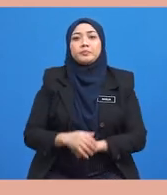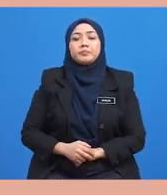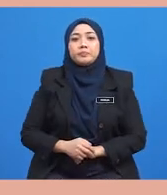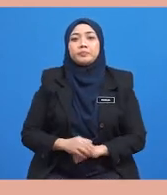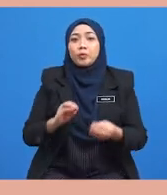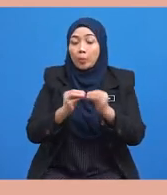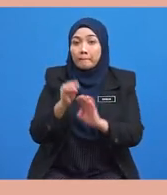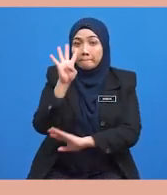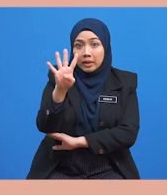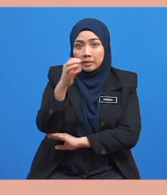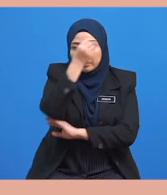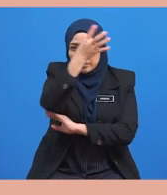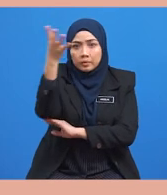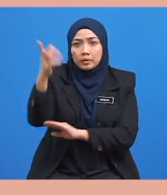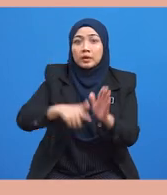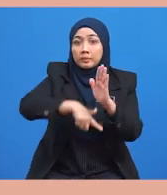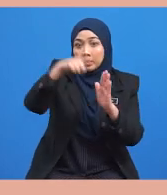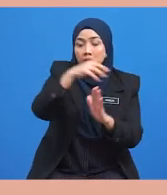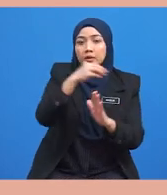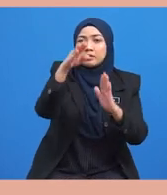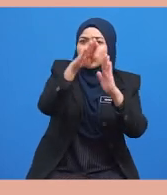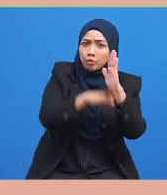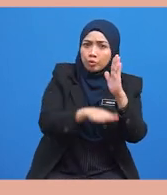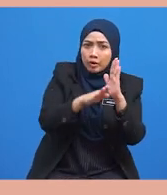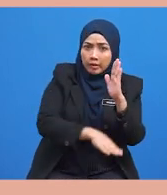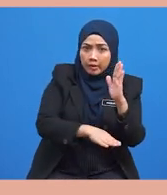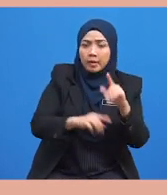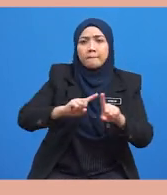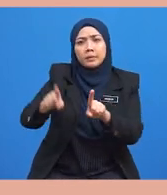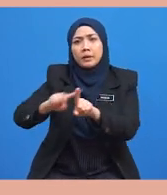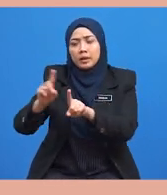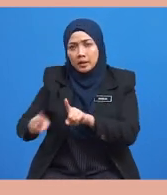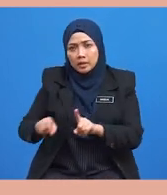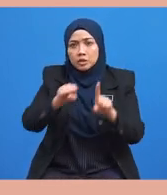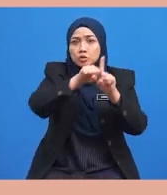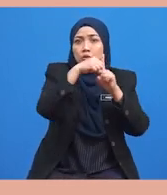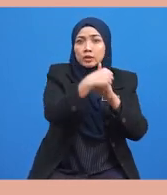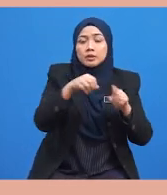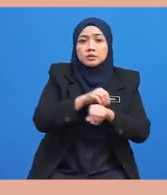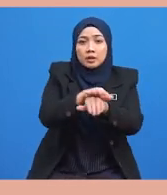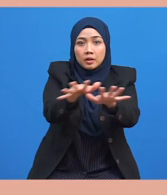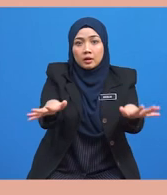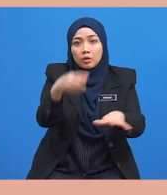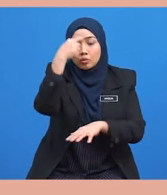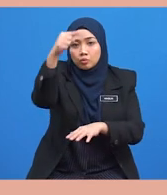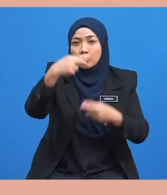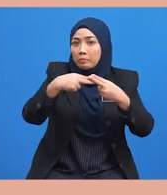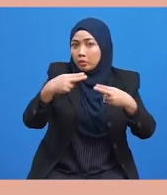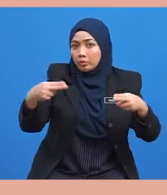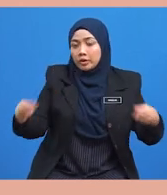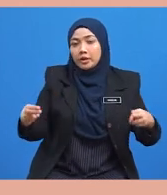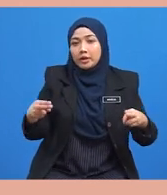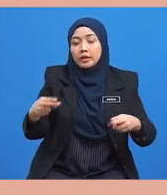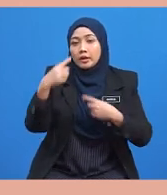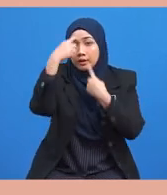Keempat, menerangkan kelebihan dan kekurangan pelbagai sukatan serakan untuk menghuraikan